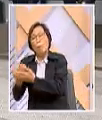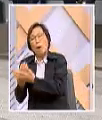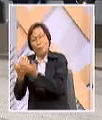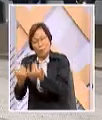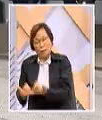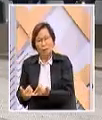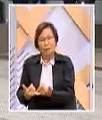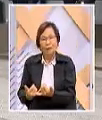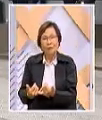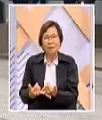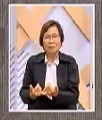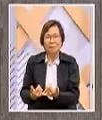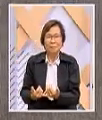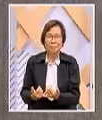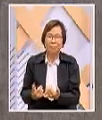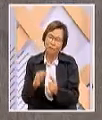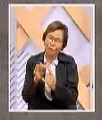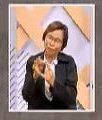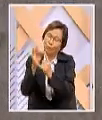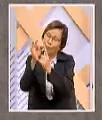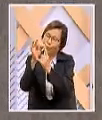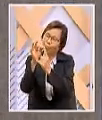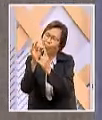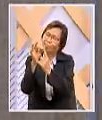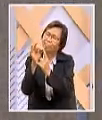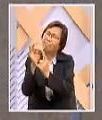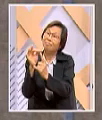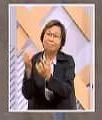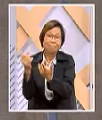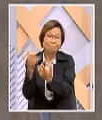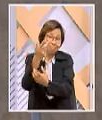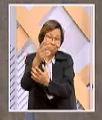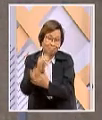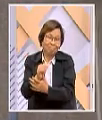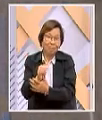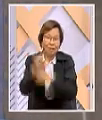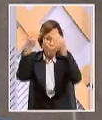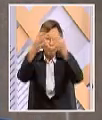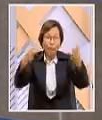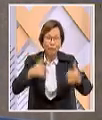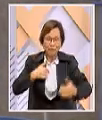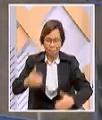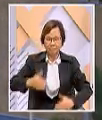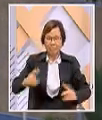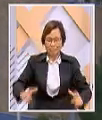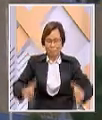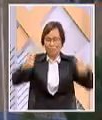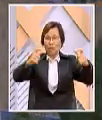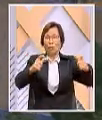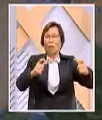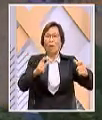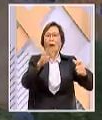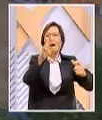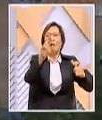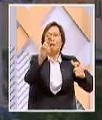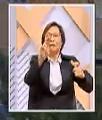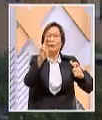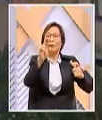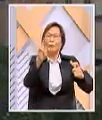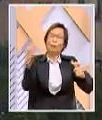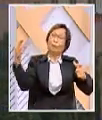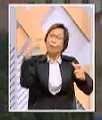dan keunikan tersendiri. Baik, untuk maklumat anda, saya kini berada di hadapan Wisma Radio RTM